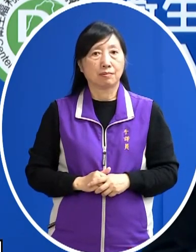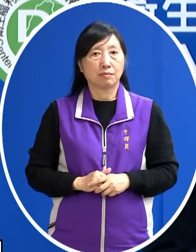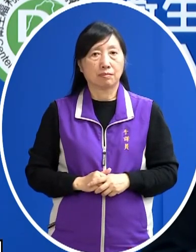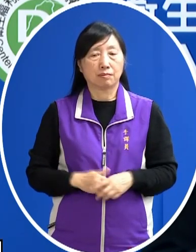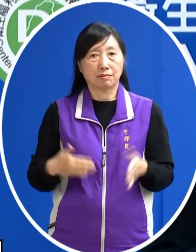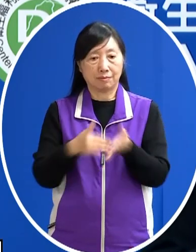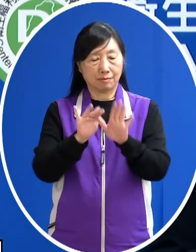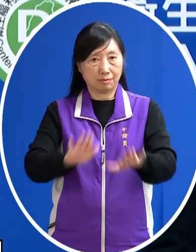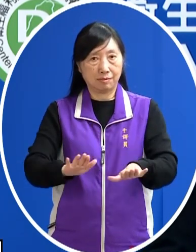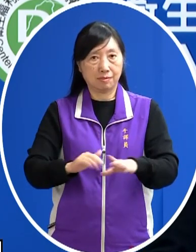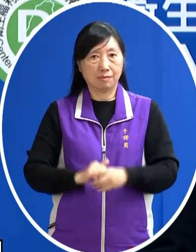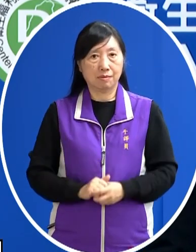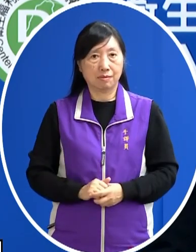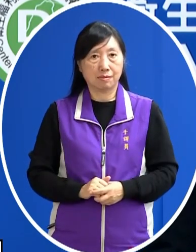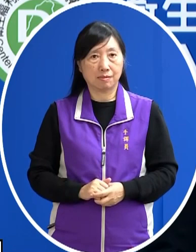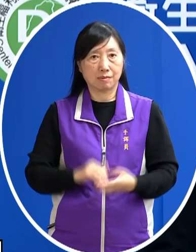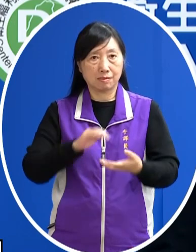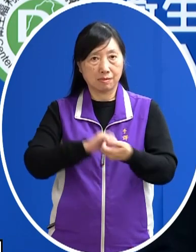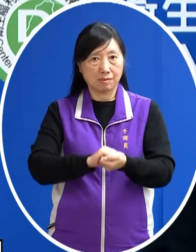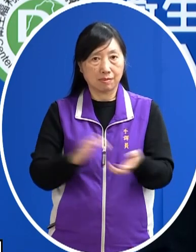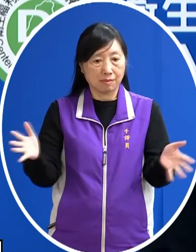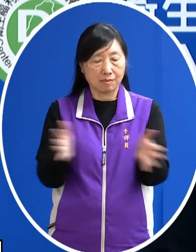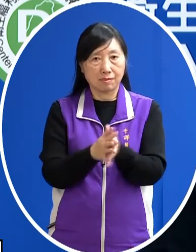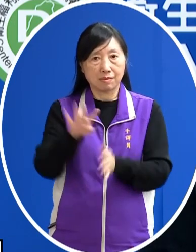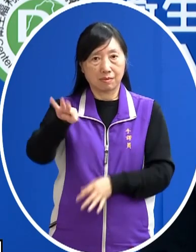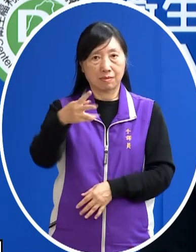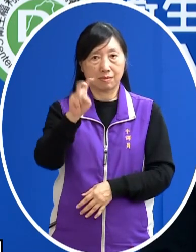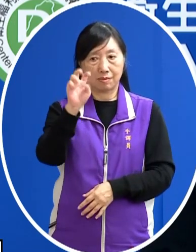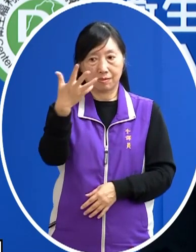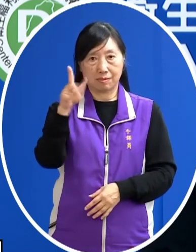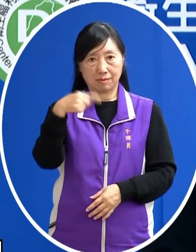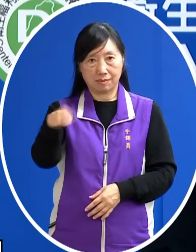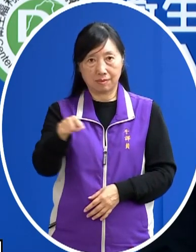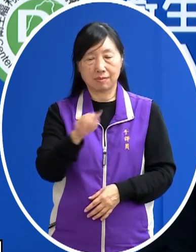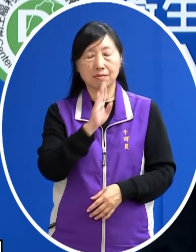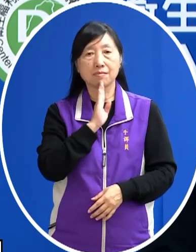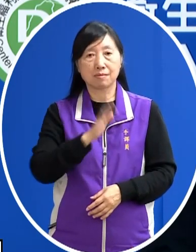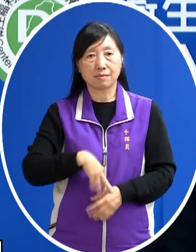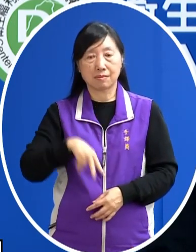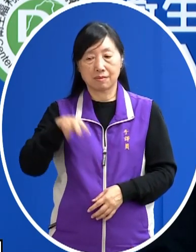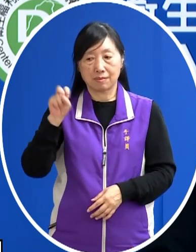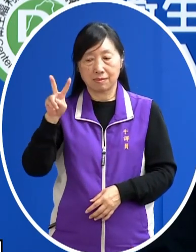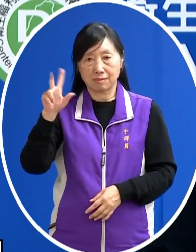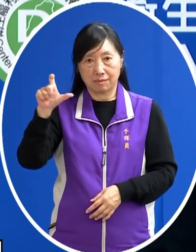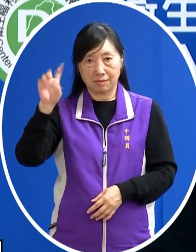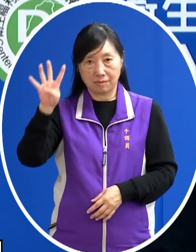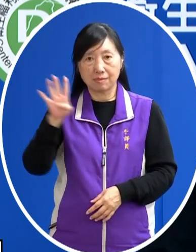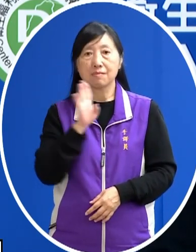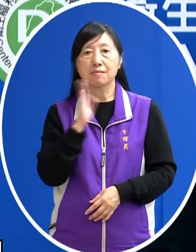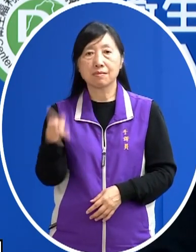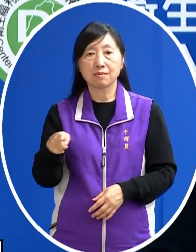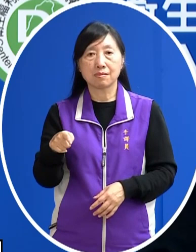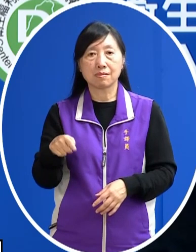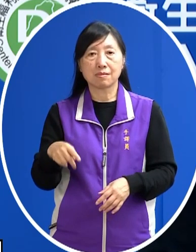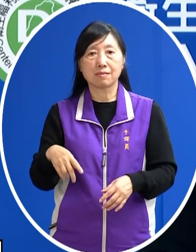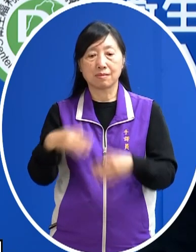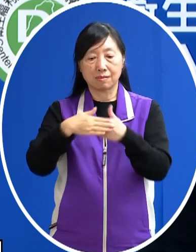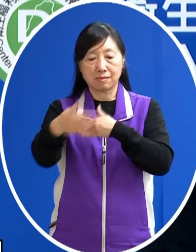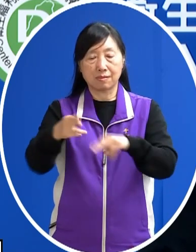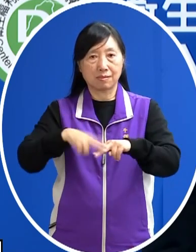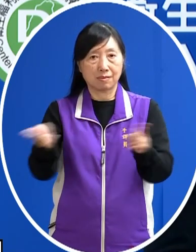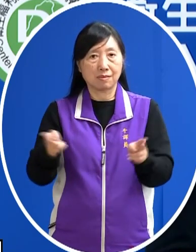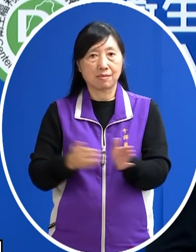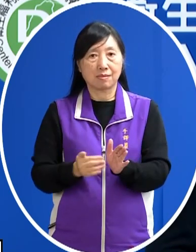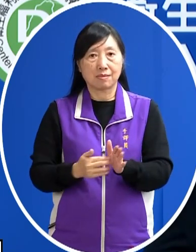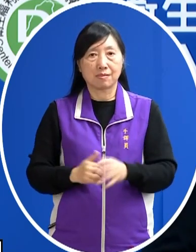那到目前为止，我们确诊的案例是428人哈，那264人哈解隔离，